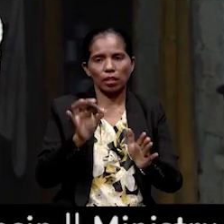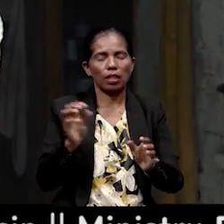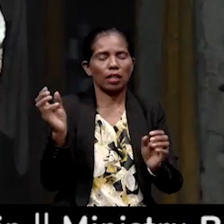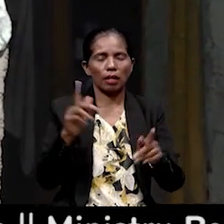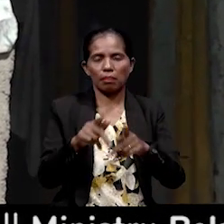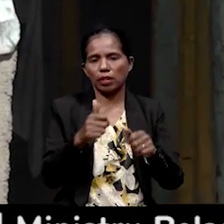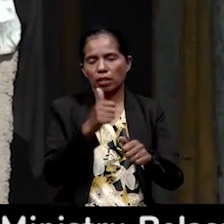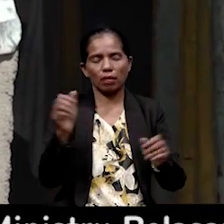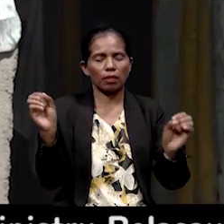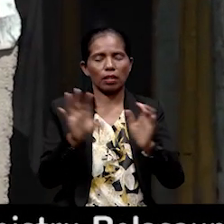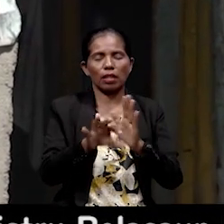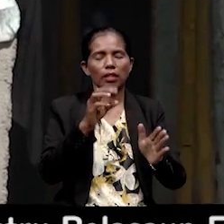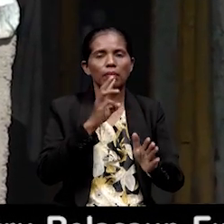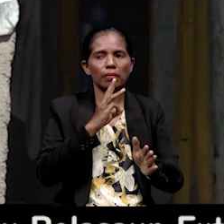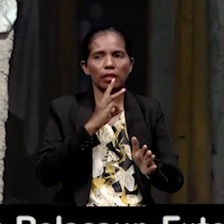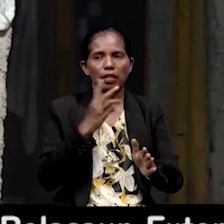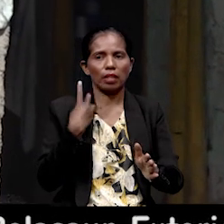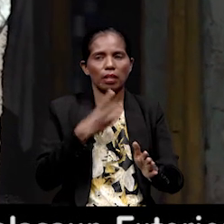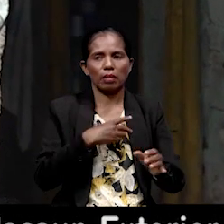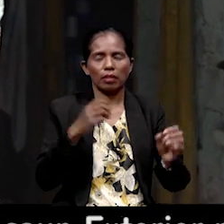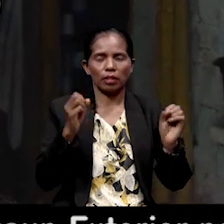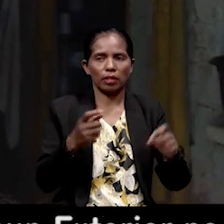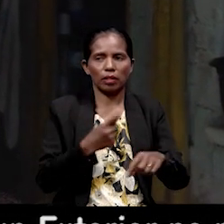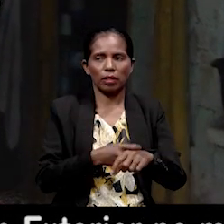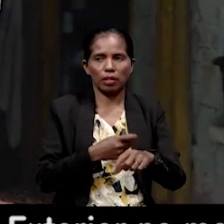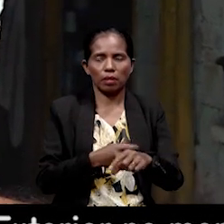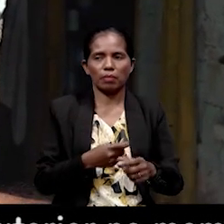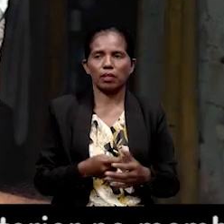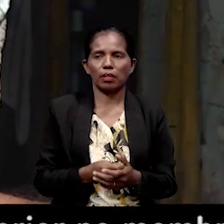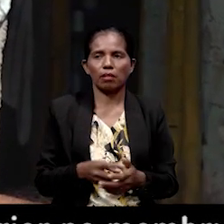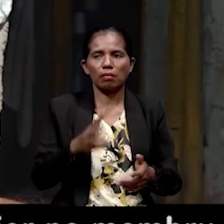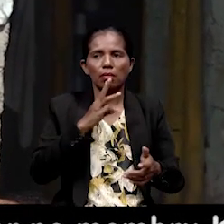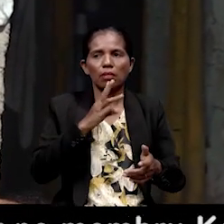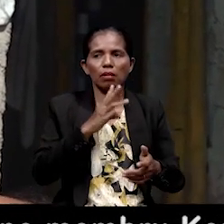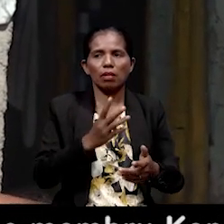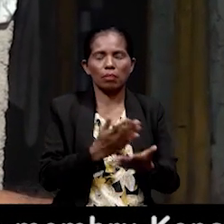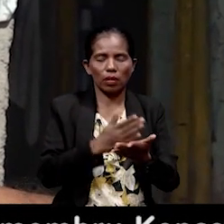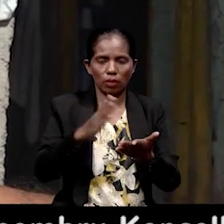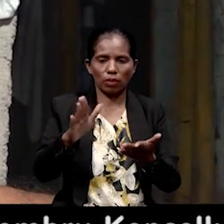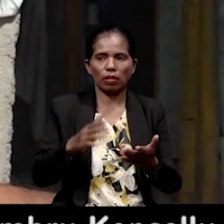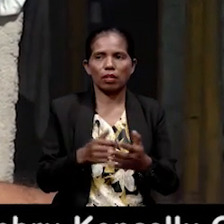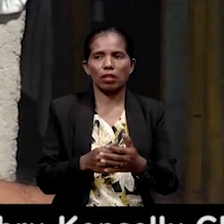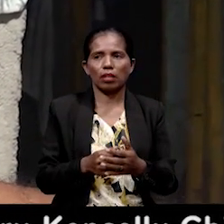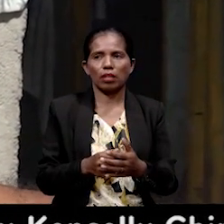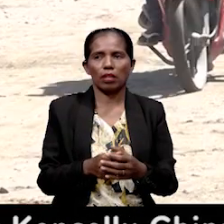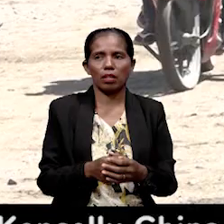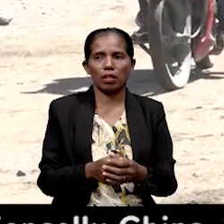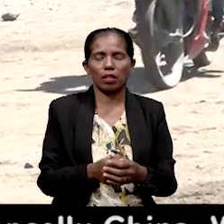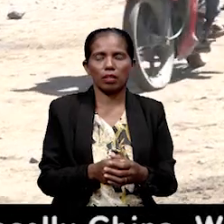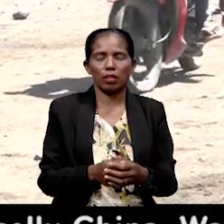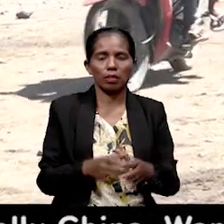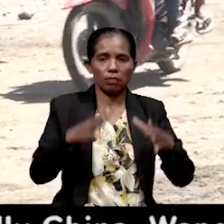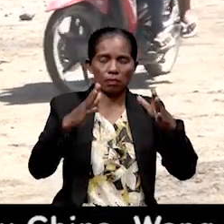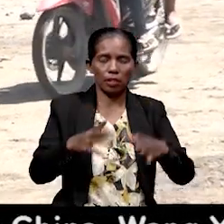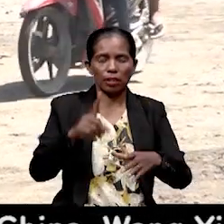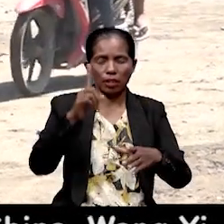lahetan. Nebe ambalu dala rumah lakuru be. Nebe durante ni hami bene am so salos de masa ida 5 sen